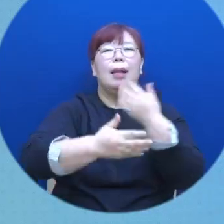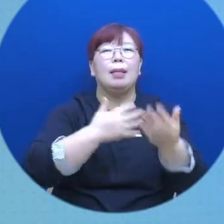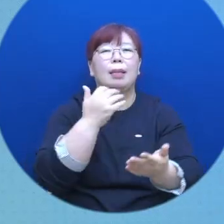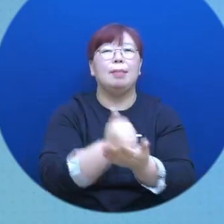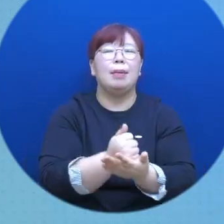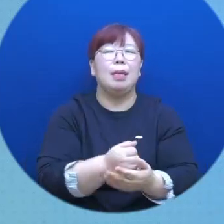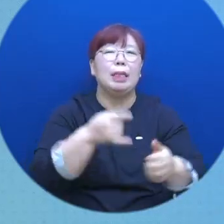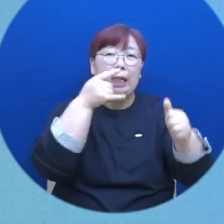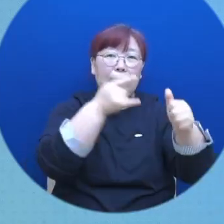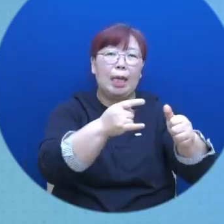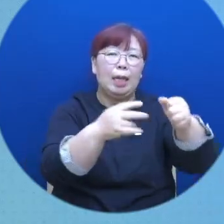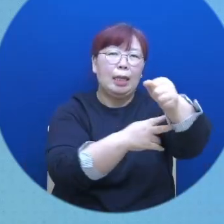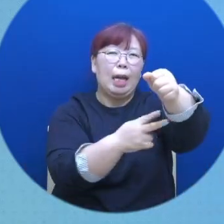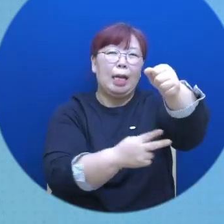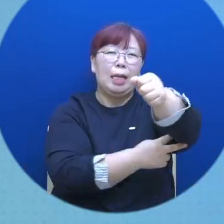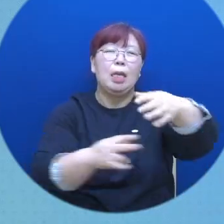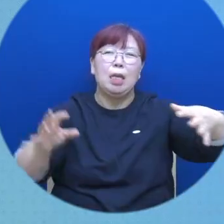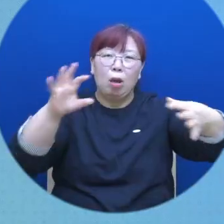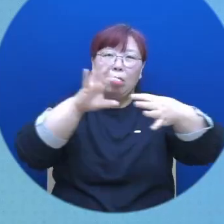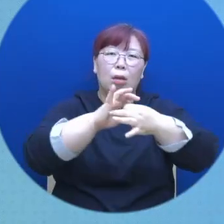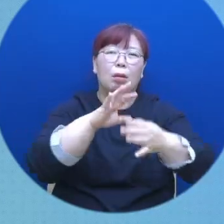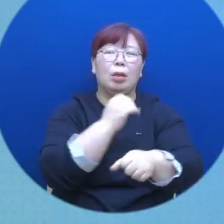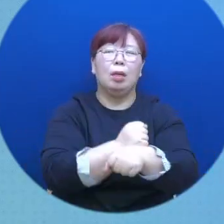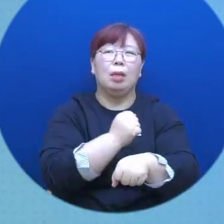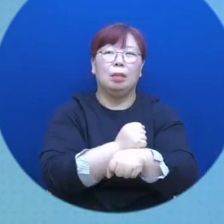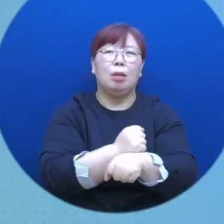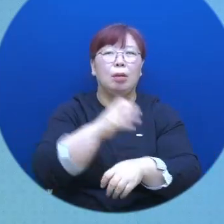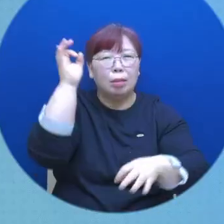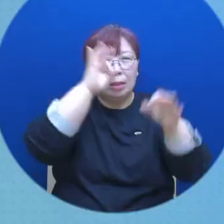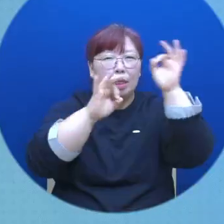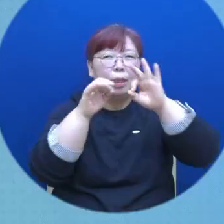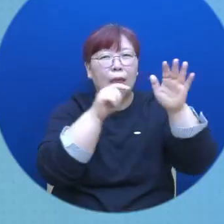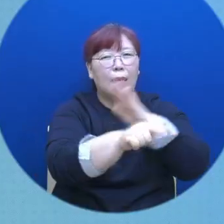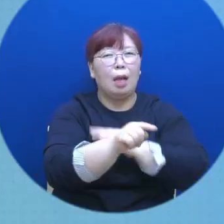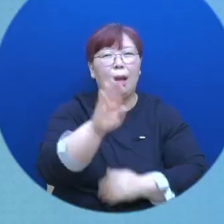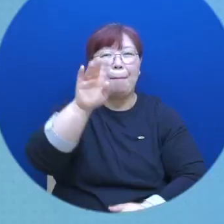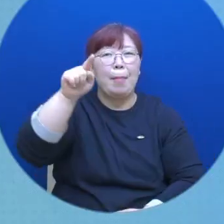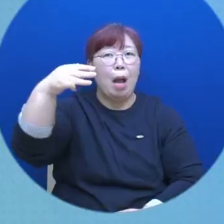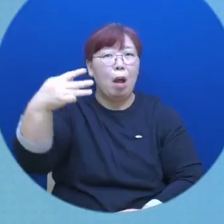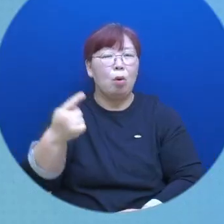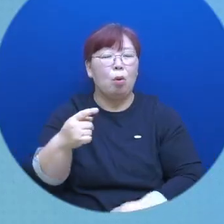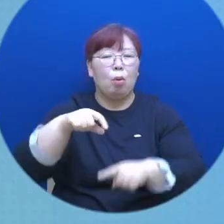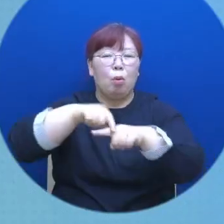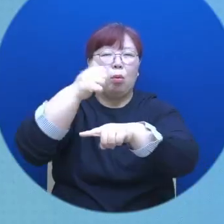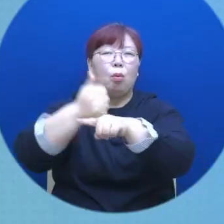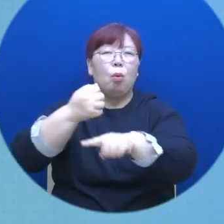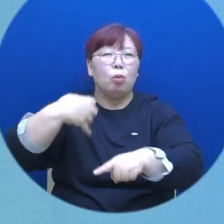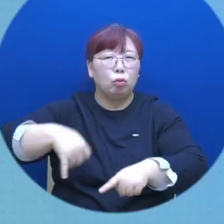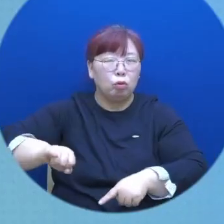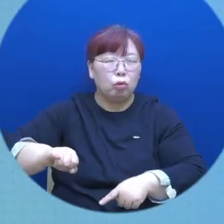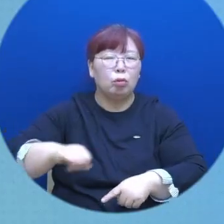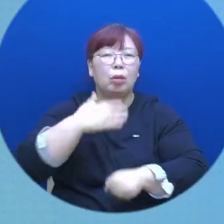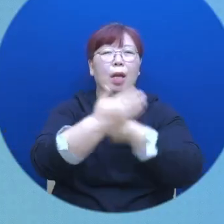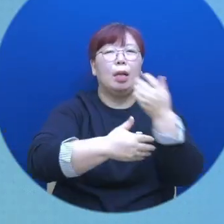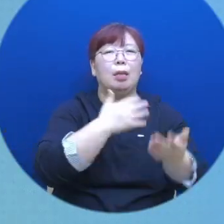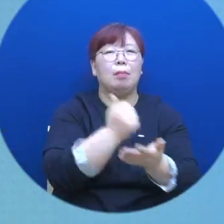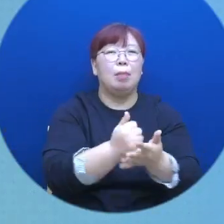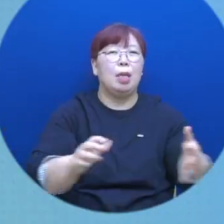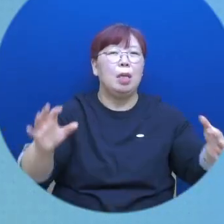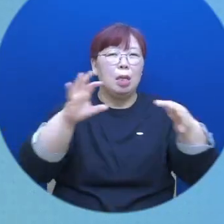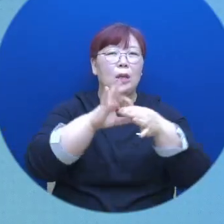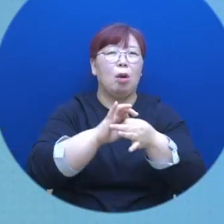그에게 다리를 놓게 하여 그에게 찾아가요. 바로의 공주를 하나님이 다리 놓게 하여